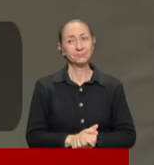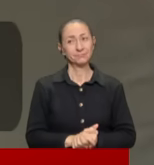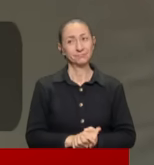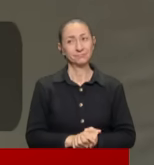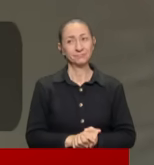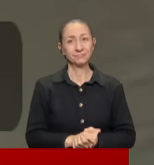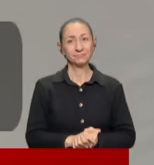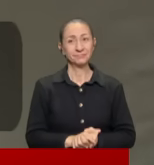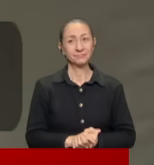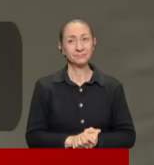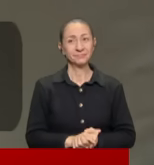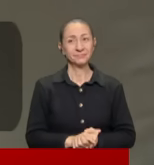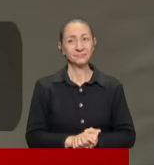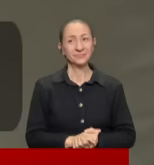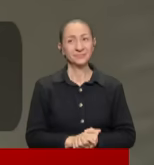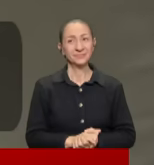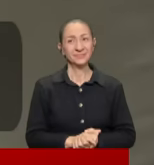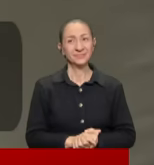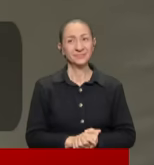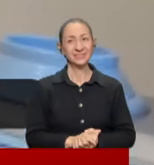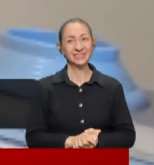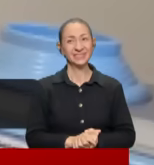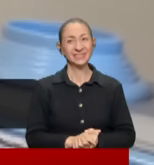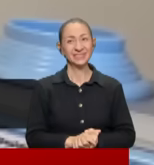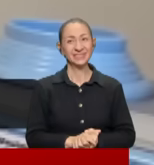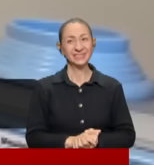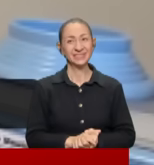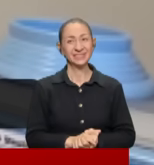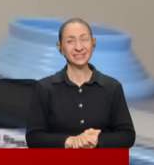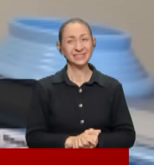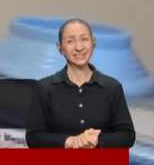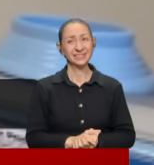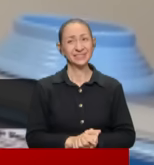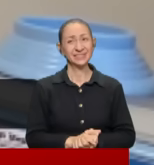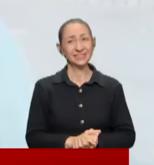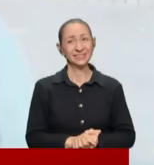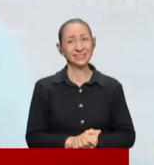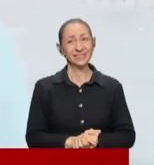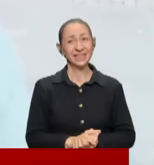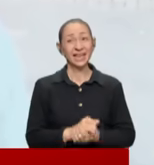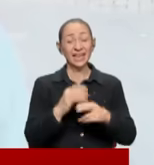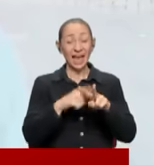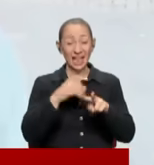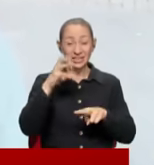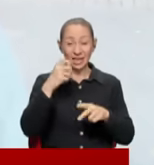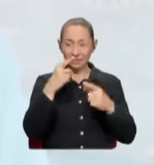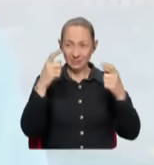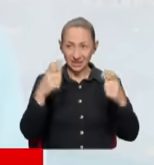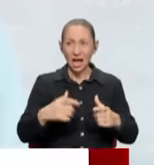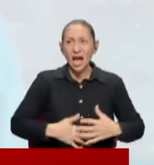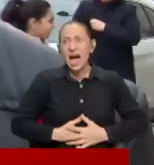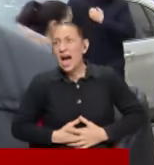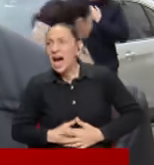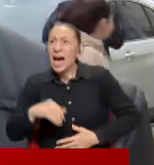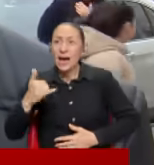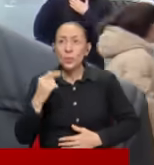zor bir süreç geçirdik. Çok şükür bugün yuvasına döndü. Erken doğum oldu, daha 7 aylık. Yayla ışıklar dediğimiz yerde sancısı gelmeye